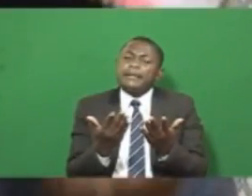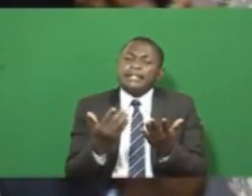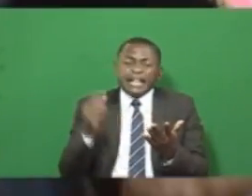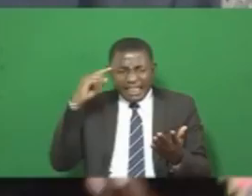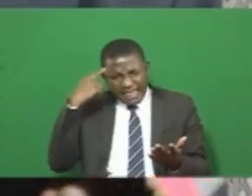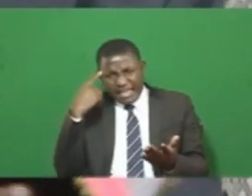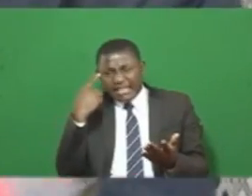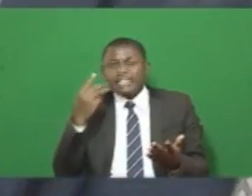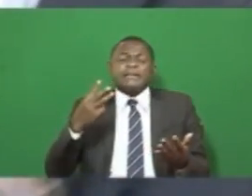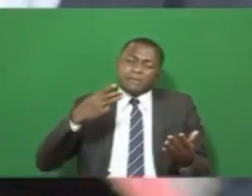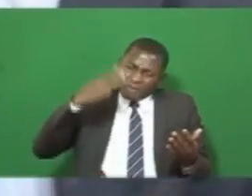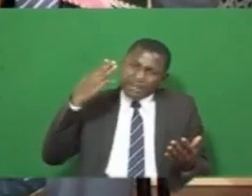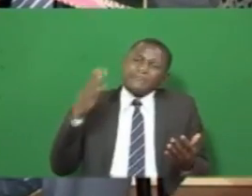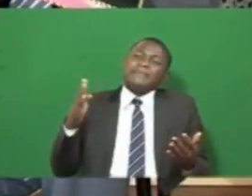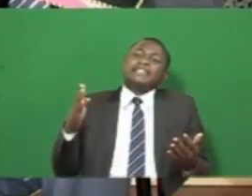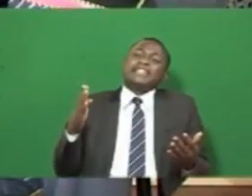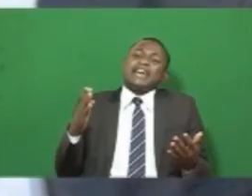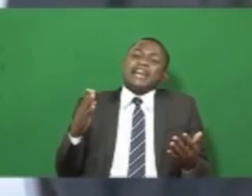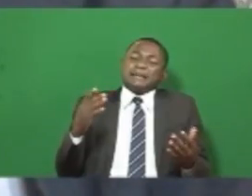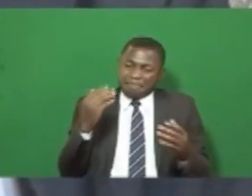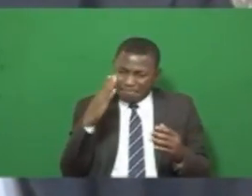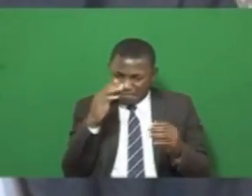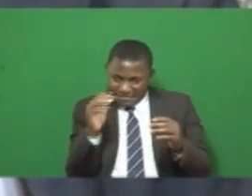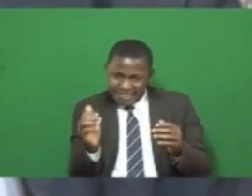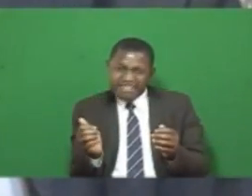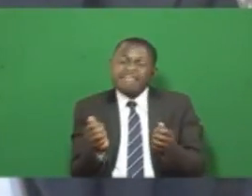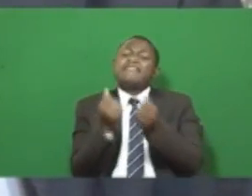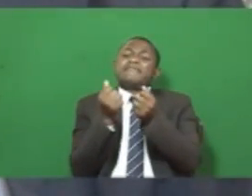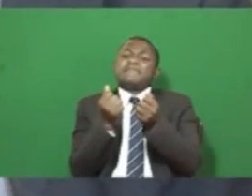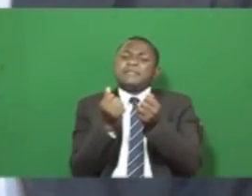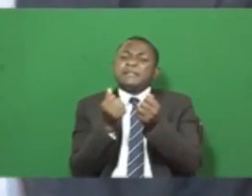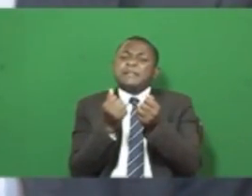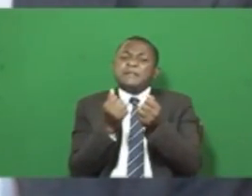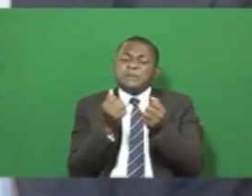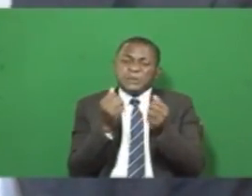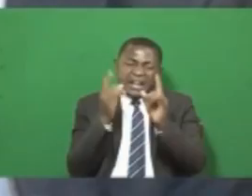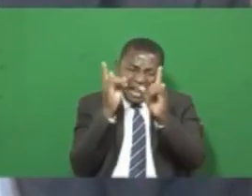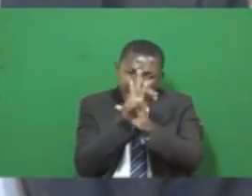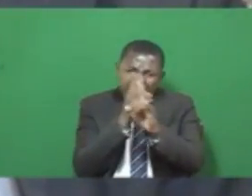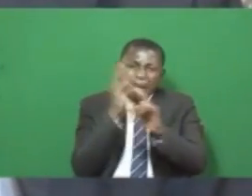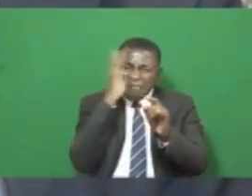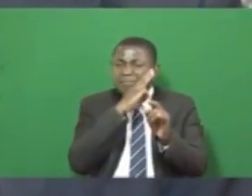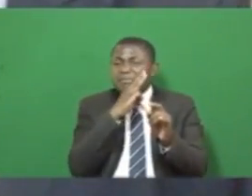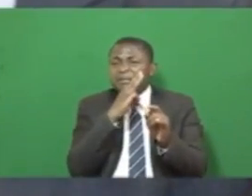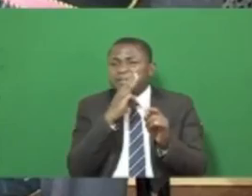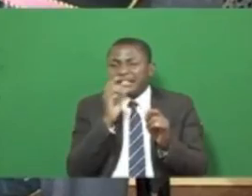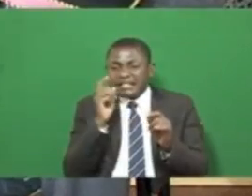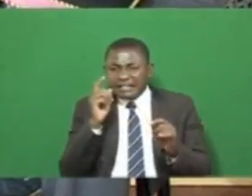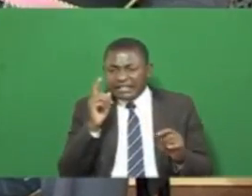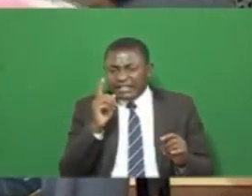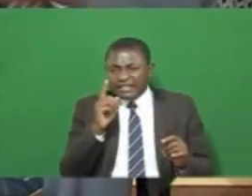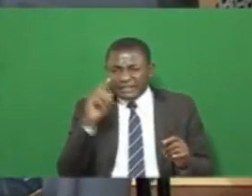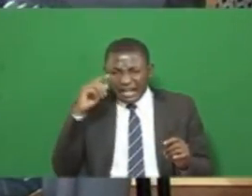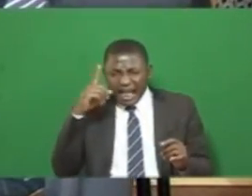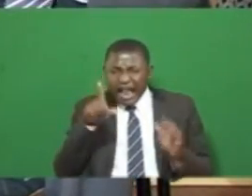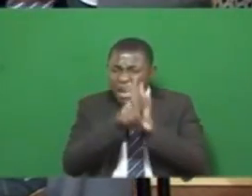Ndonunge zvakachenjera kutambira kuri safe. Pane kuda kunohonda uchiti tsamba rinenge riri kuti iwo sinyatsori futi shuwa naro.